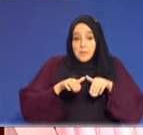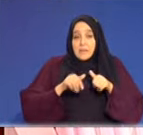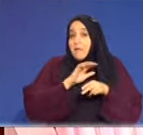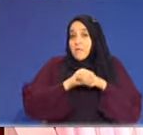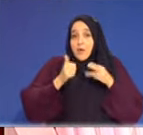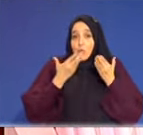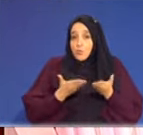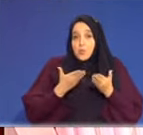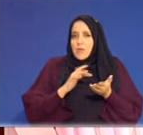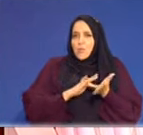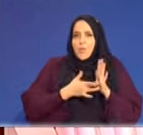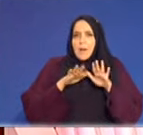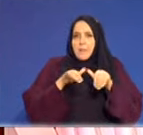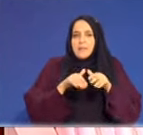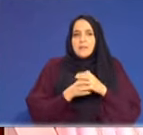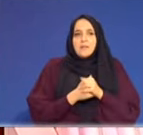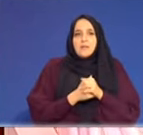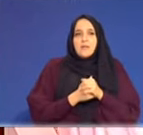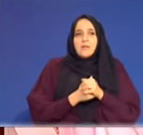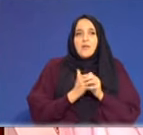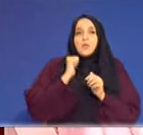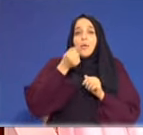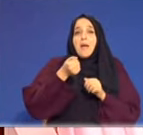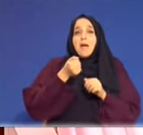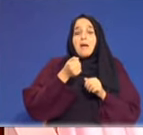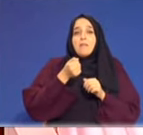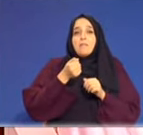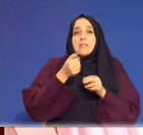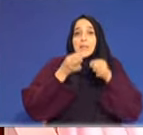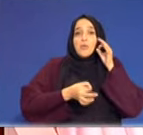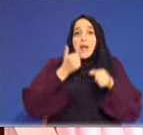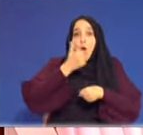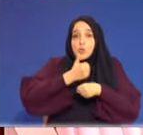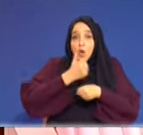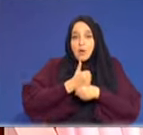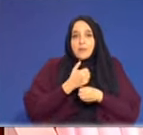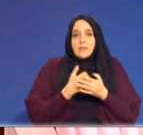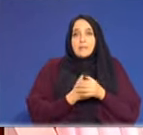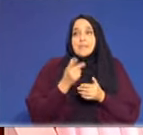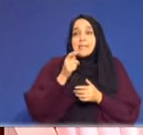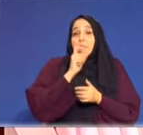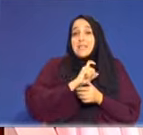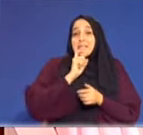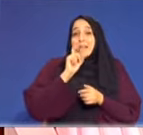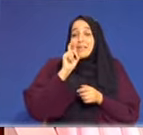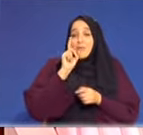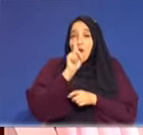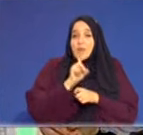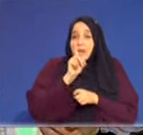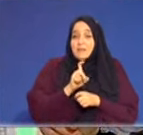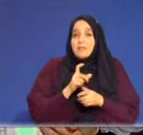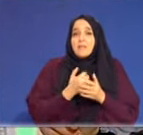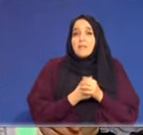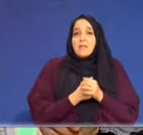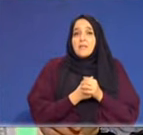كلش في هذه العشية. نعم. غدوة الساعة 11. طيب هو التحقيق لم ينتهي بعد؟ وصارت